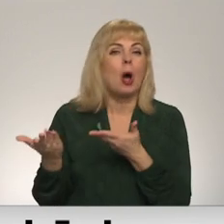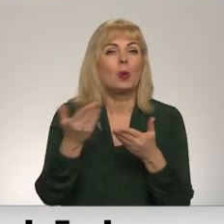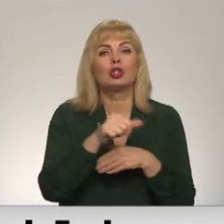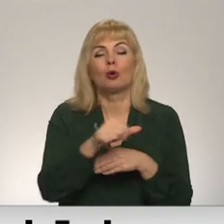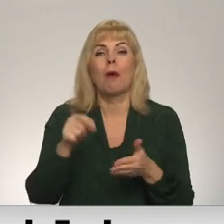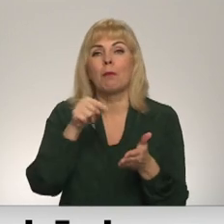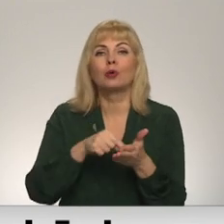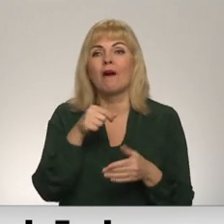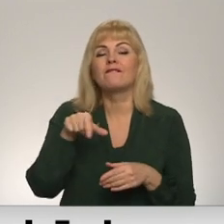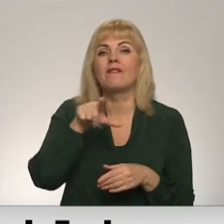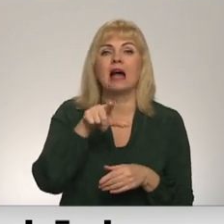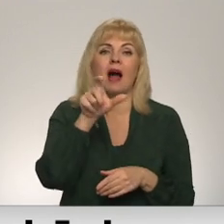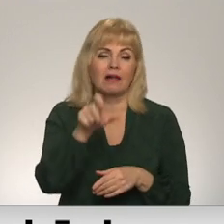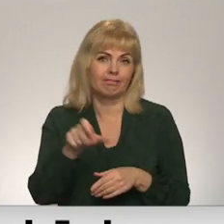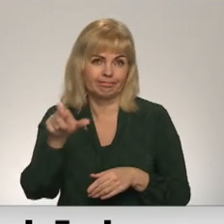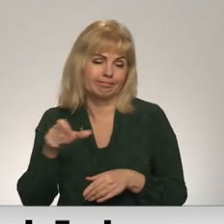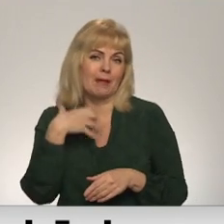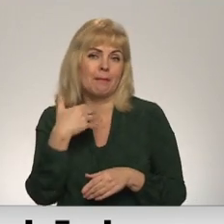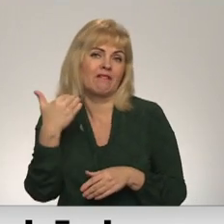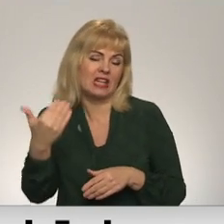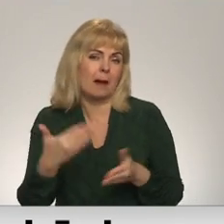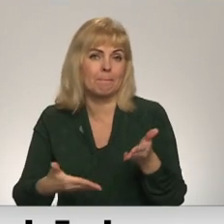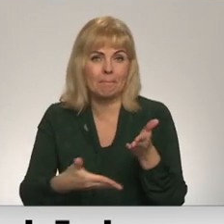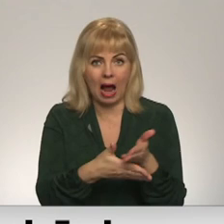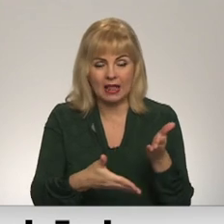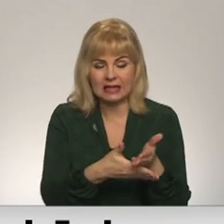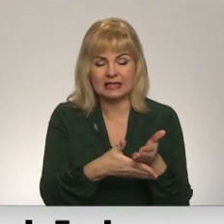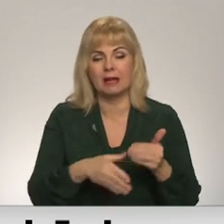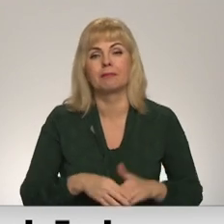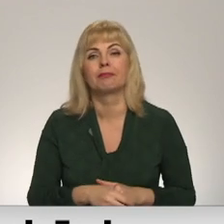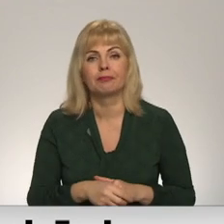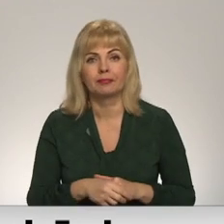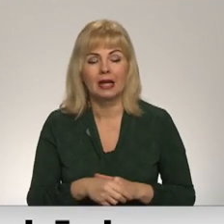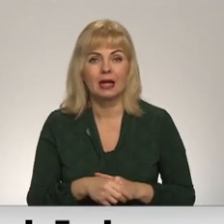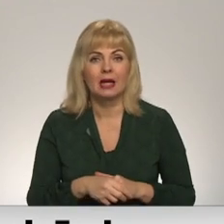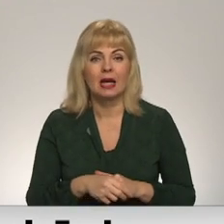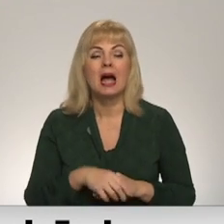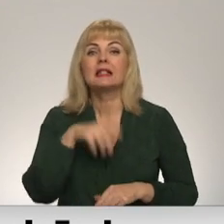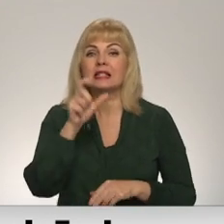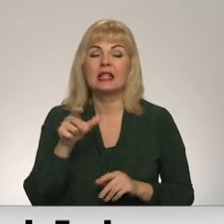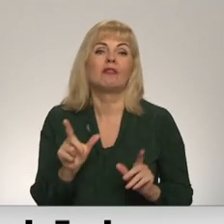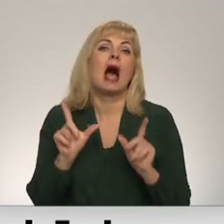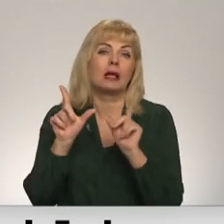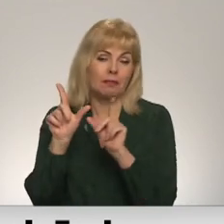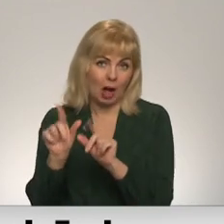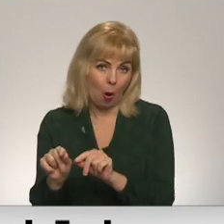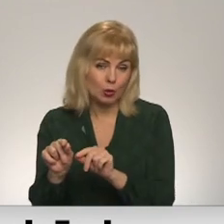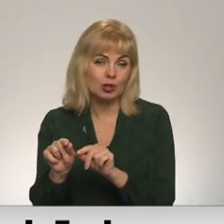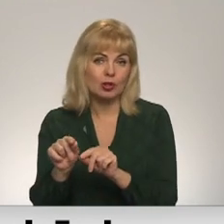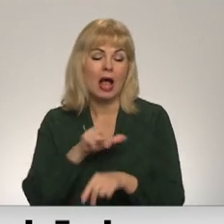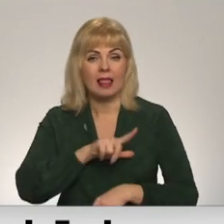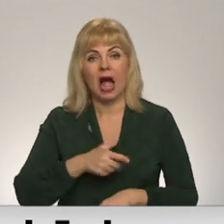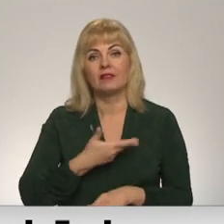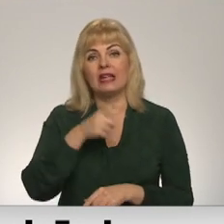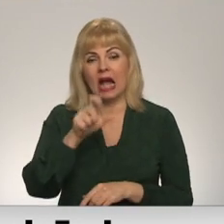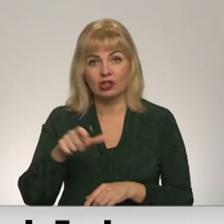ir visvairāk nepieciešama šī palīdzība. Pēc tam, ko jūs darīsiet ar šiem cilvēkiem? Cilvēki brauks uz attiecīgi ar Latvijas